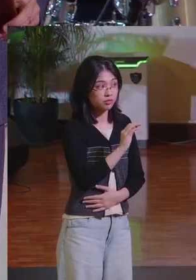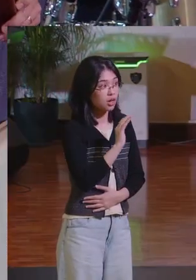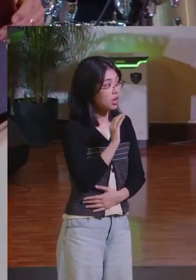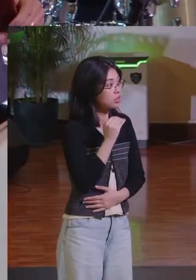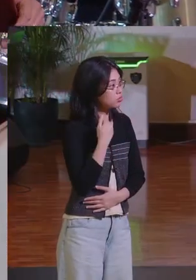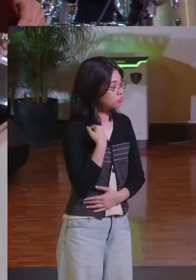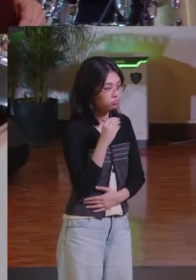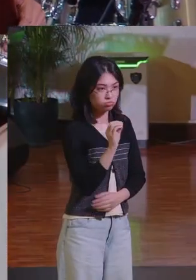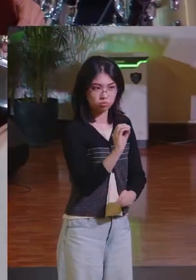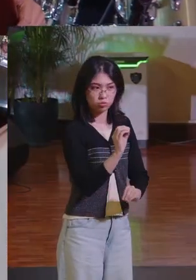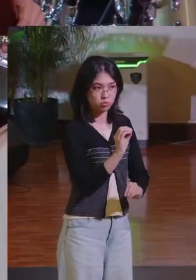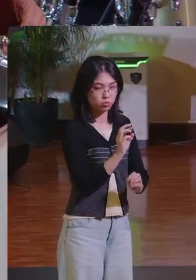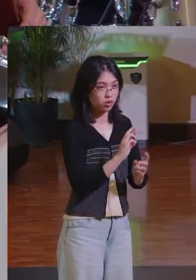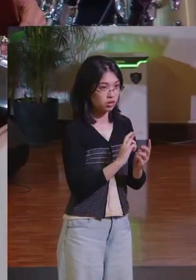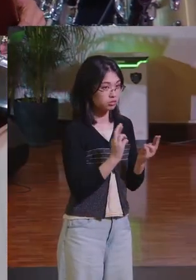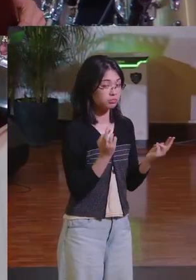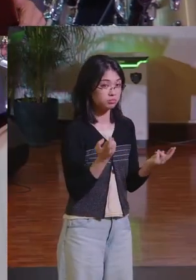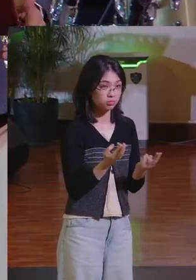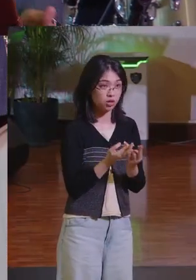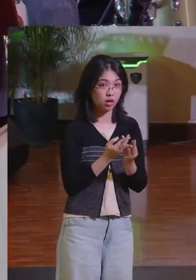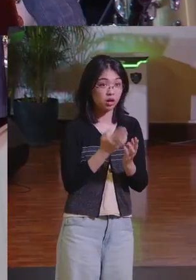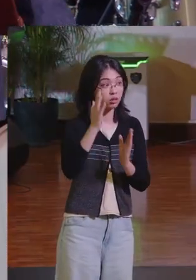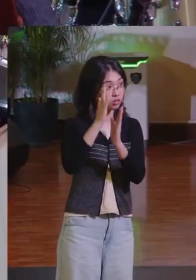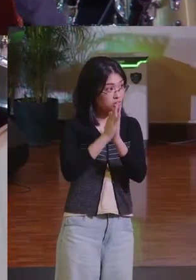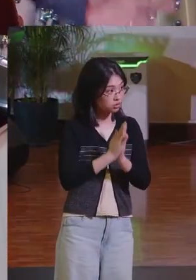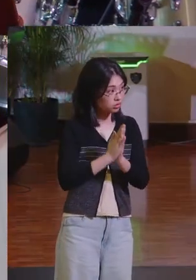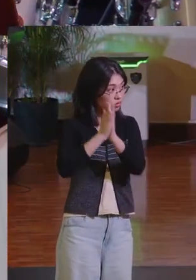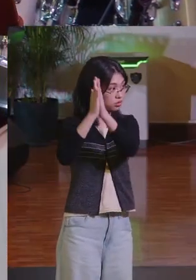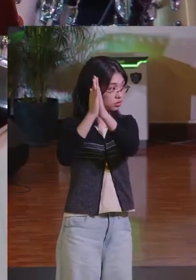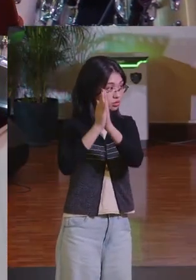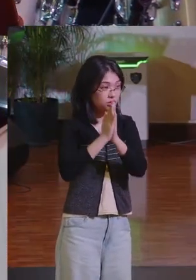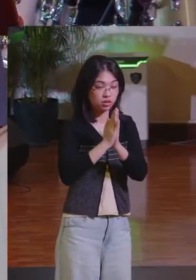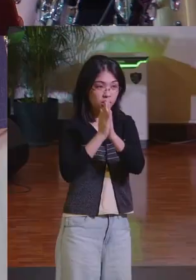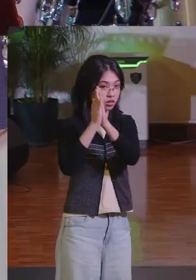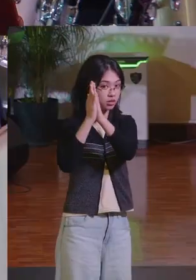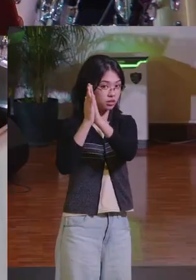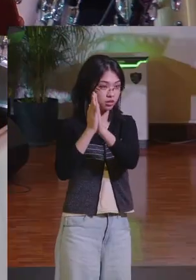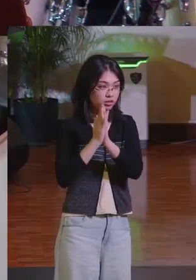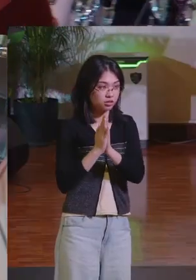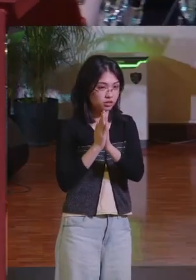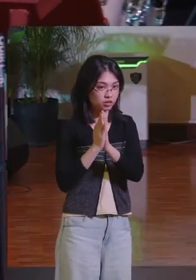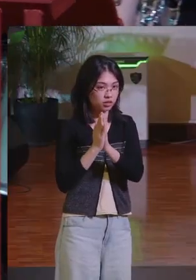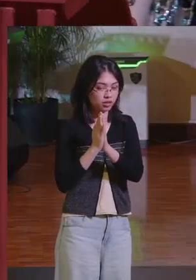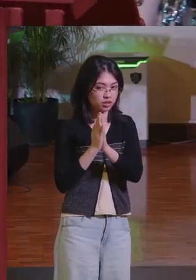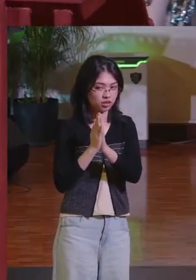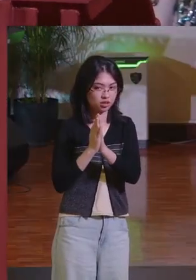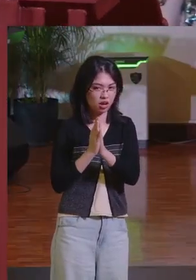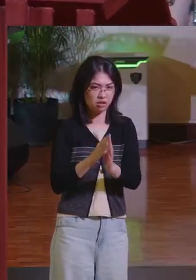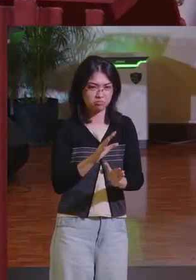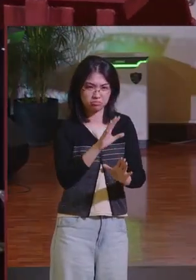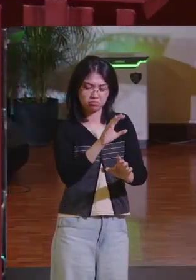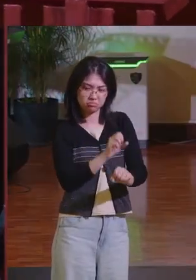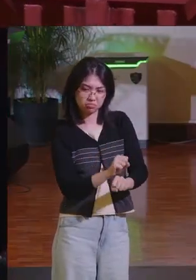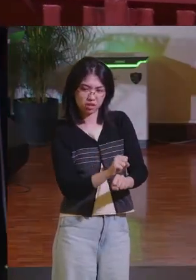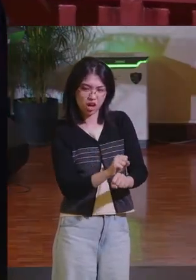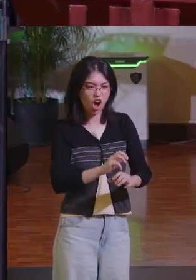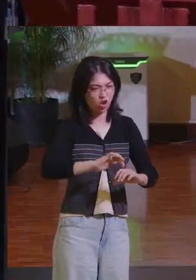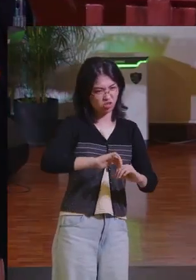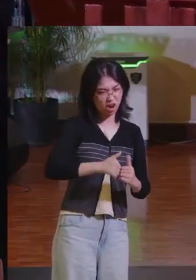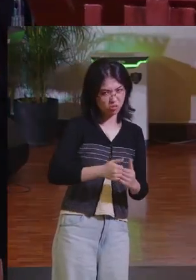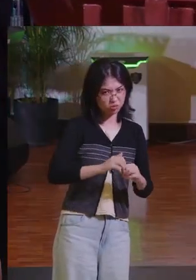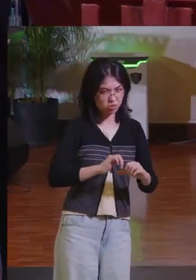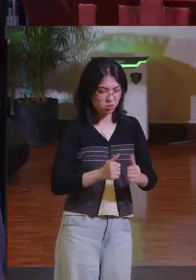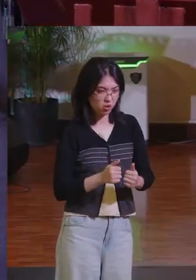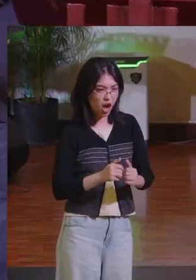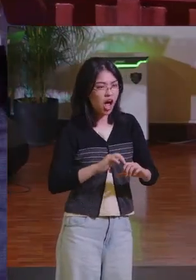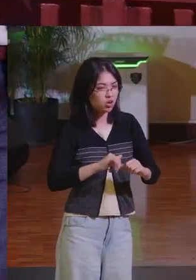Kristo, para itong mga kaalaman lamang dito at isa lang siya mga technique o mga how to do